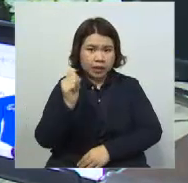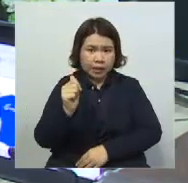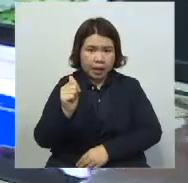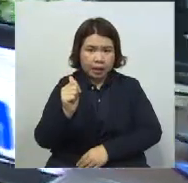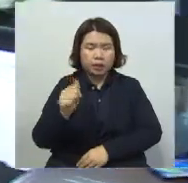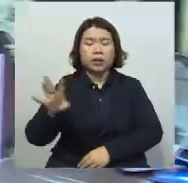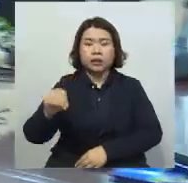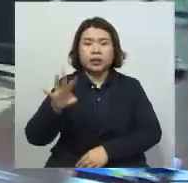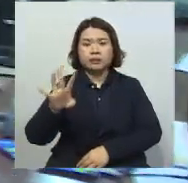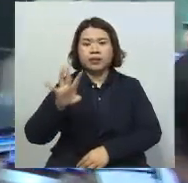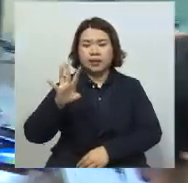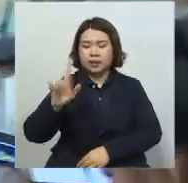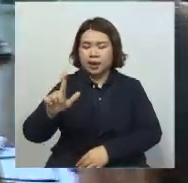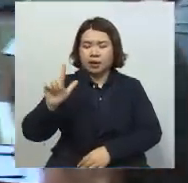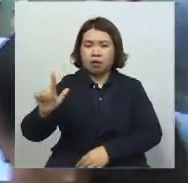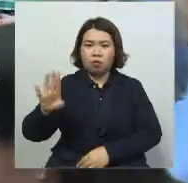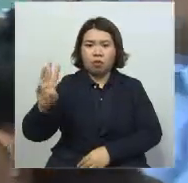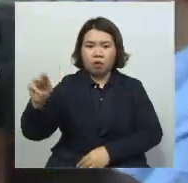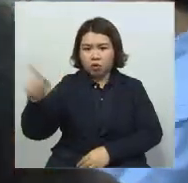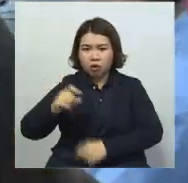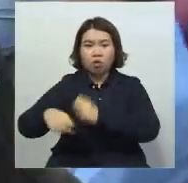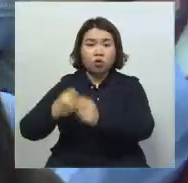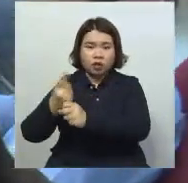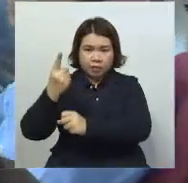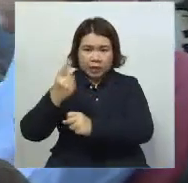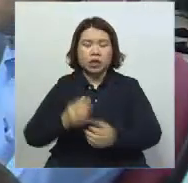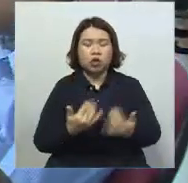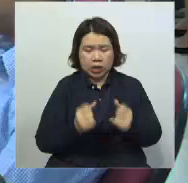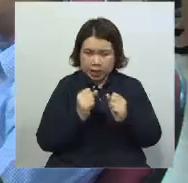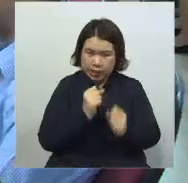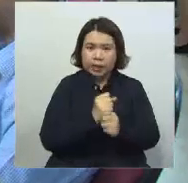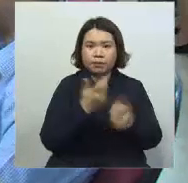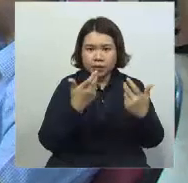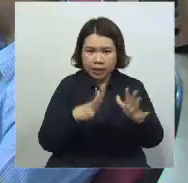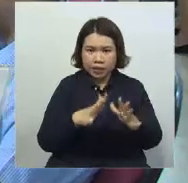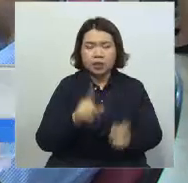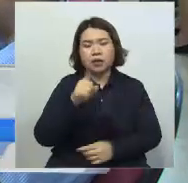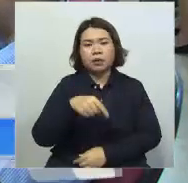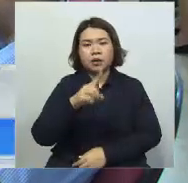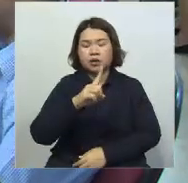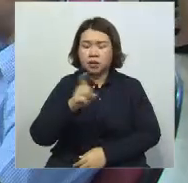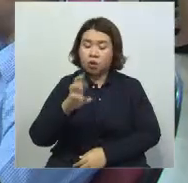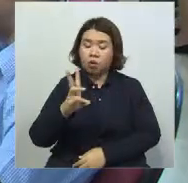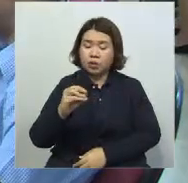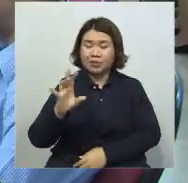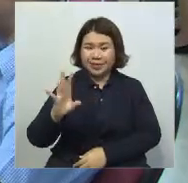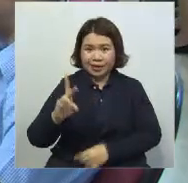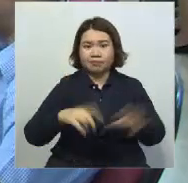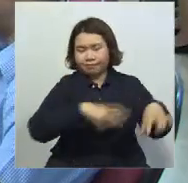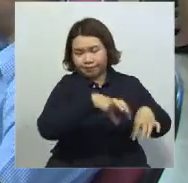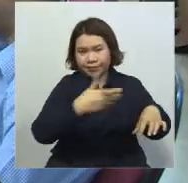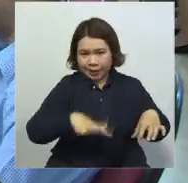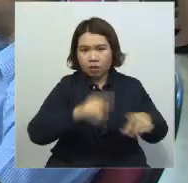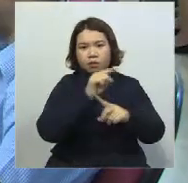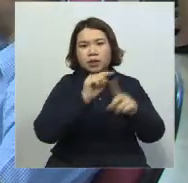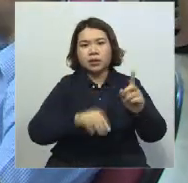ชน์ได้กว่า44ล้านลูกบาศก์เมตรต่อปีซึ่งณขณะนี้ดำเนินการแล้วเสร็จกว่า 1,167 แห่งนะคะคิดเป็น